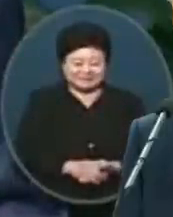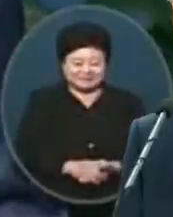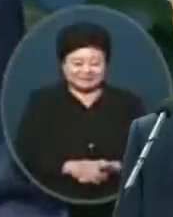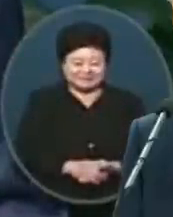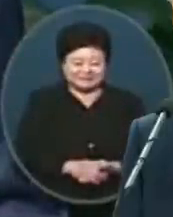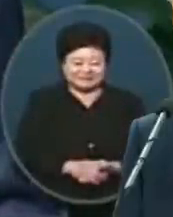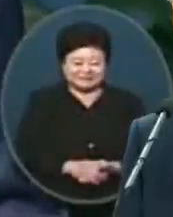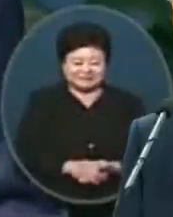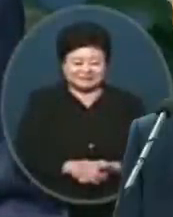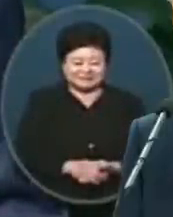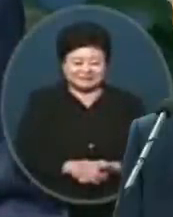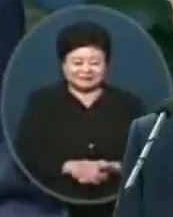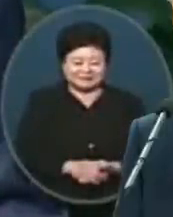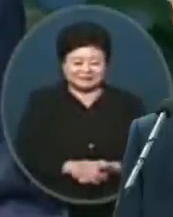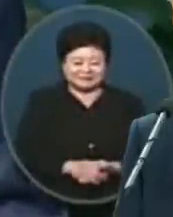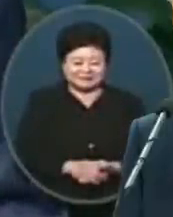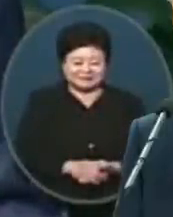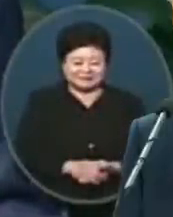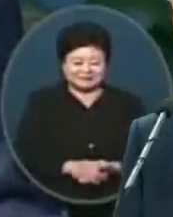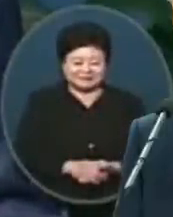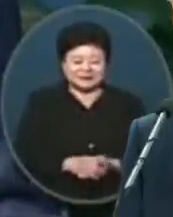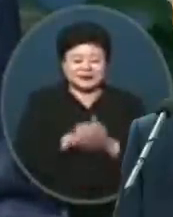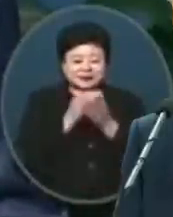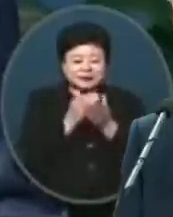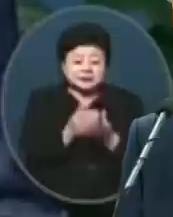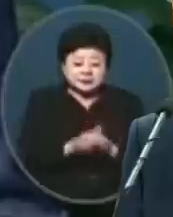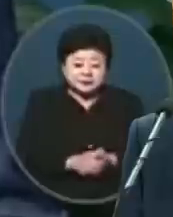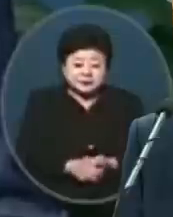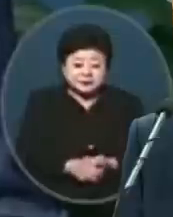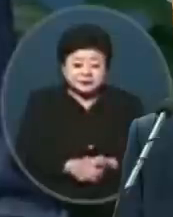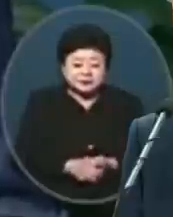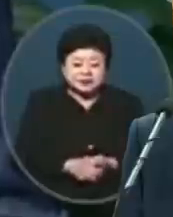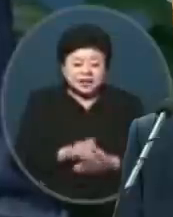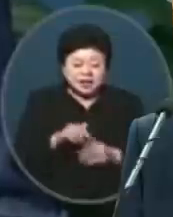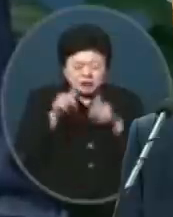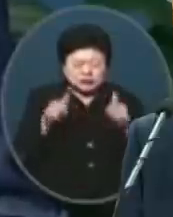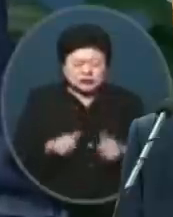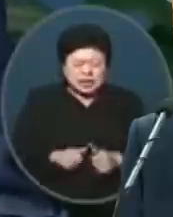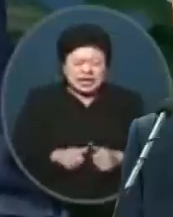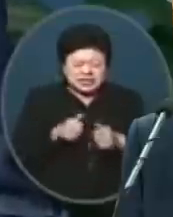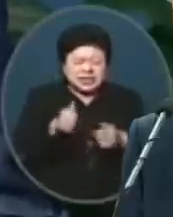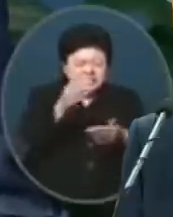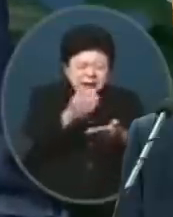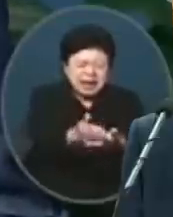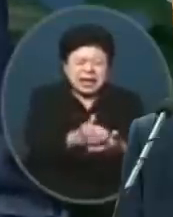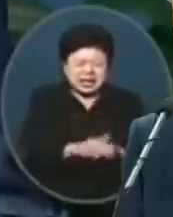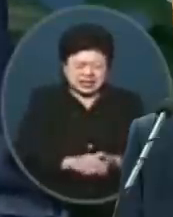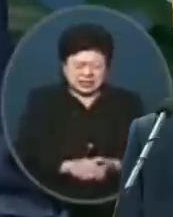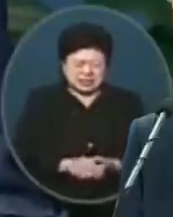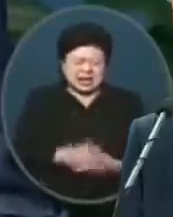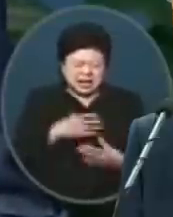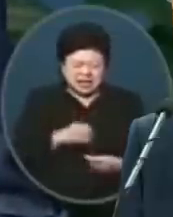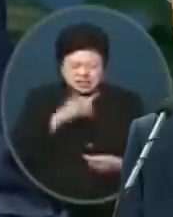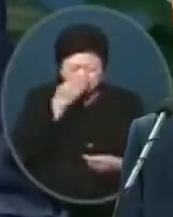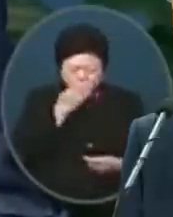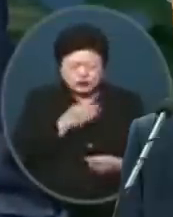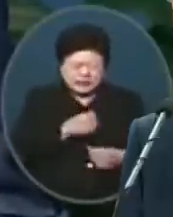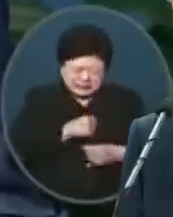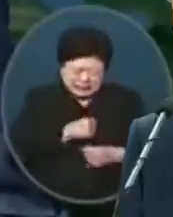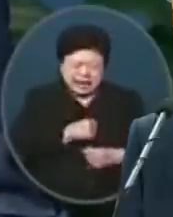내가 내 앞에 다른 신을 두지 말라, 우상에 절하지 말라, 하나님 이름을 망인대에 부르지 말라, 안식일을 거룩히